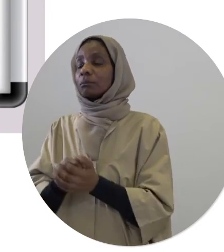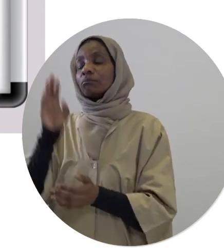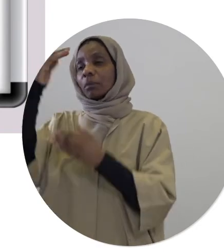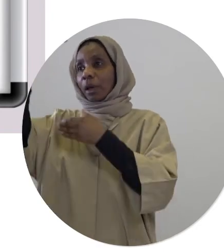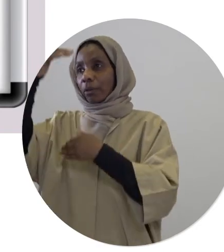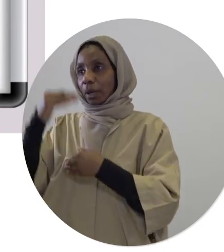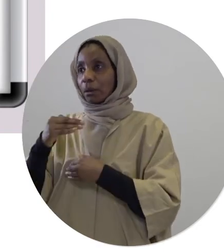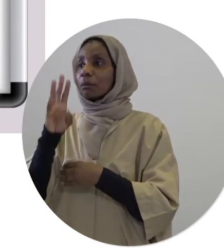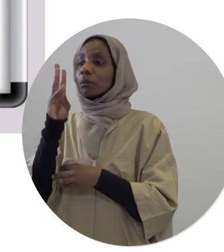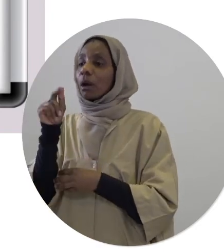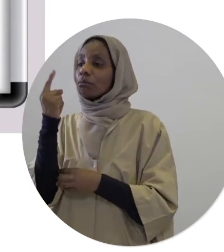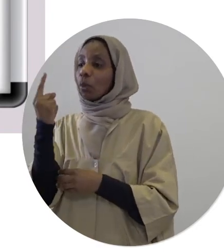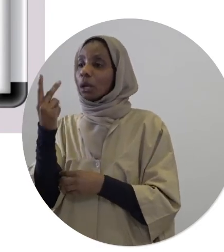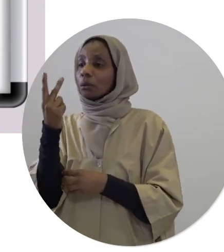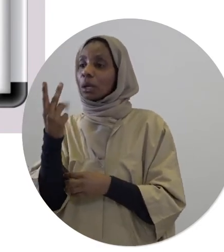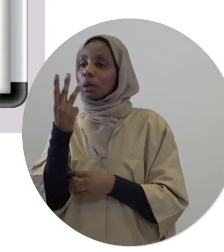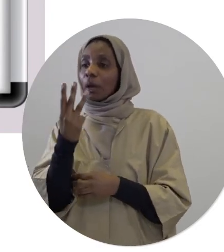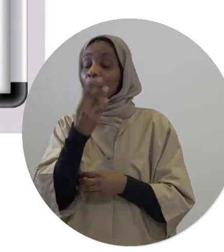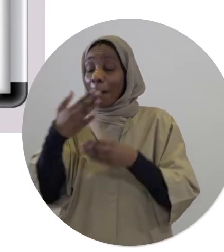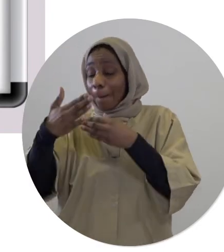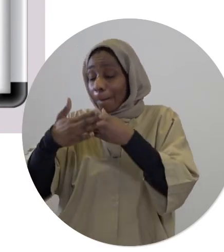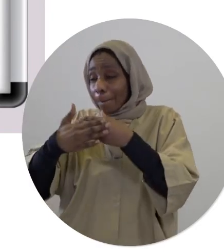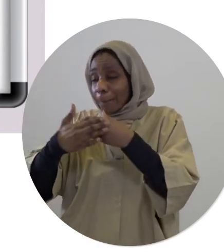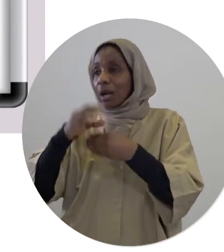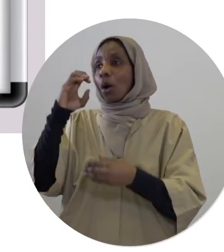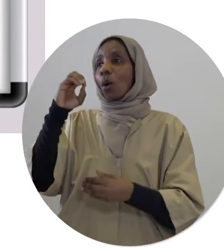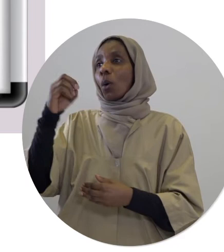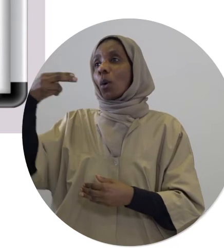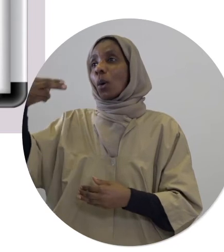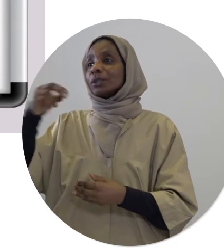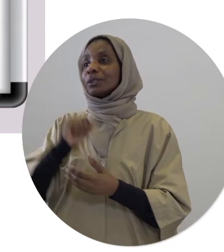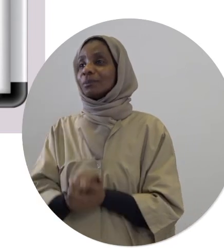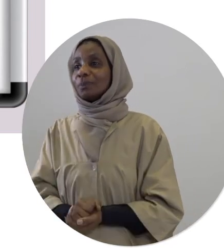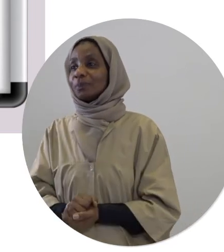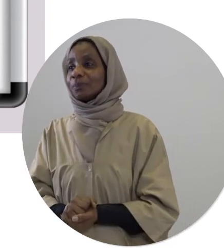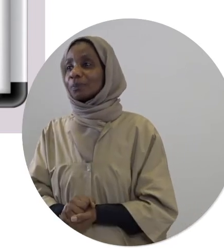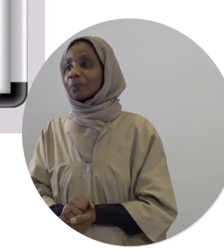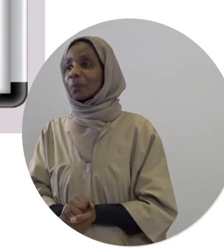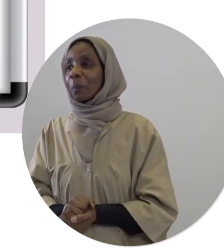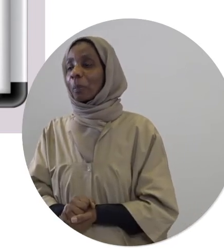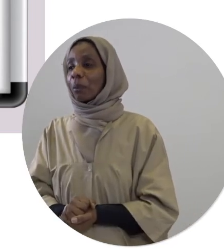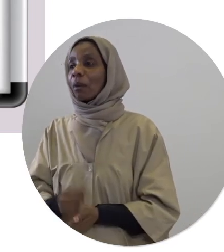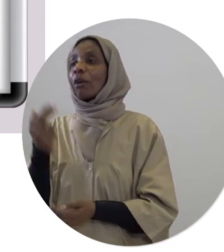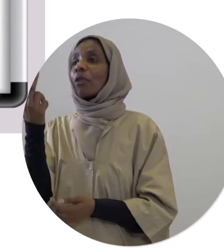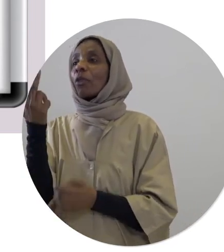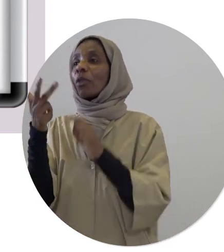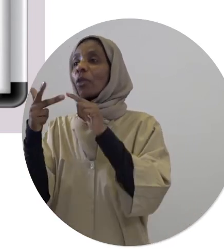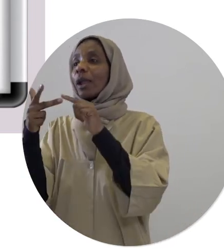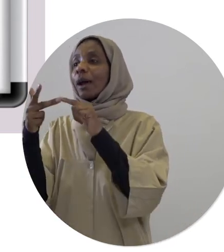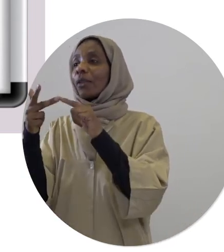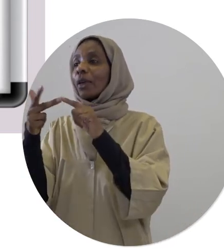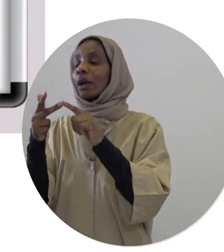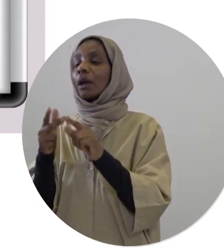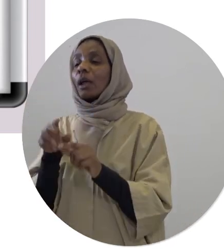المتصلة المختارة ونبدأ الترقيم من الطرف الأقرب لمجموعة الهيدروكسيل. نحدد